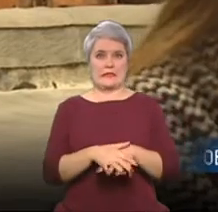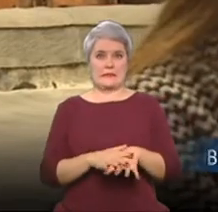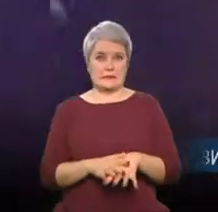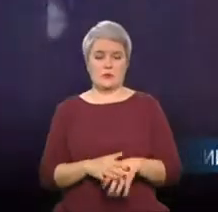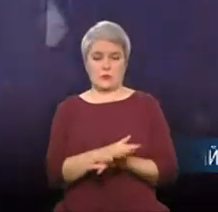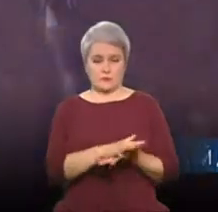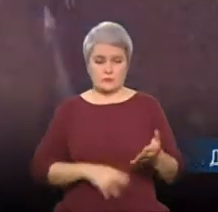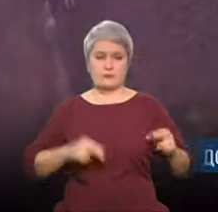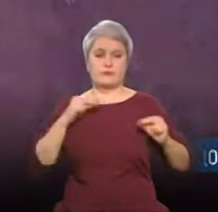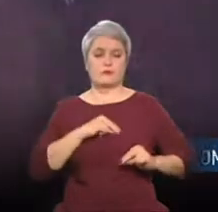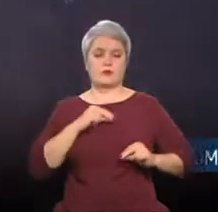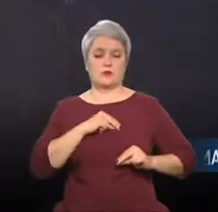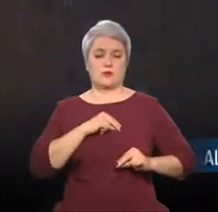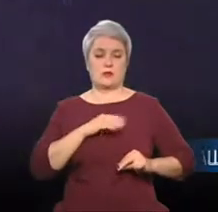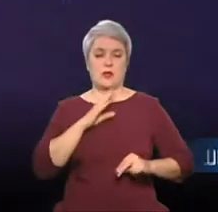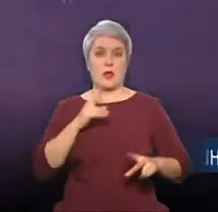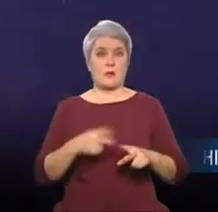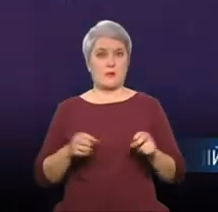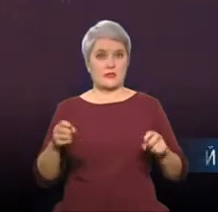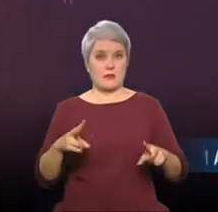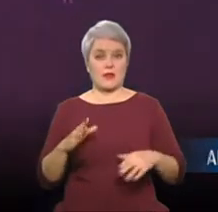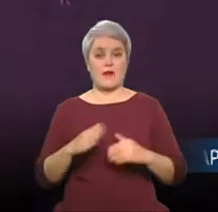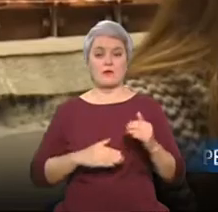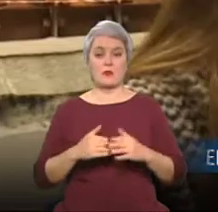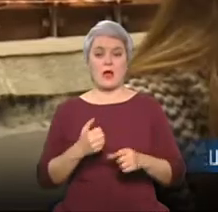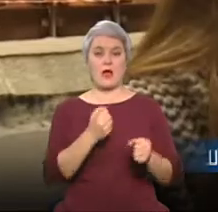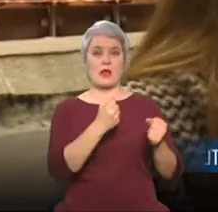працювали. Безпека Марії в повітрі в руках лебідчика.